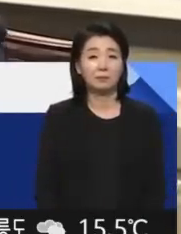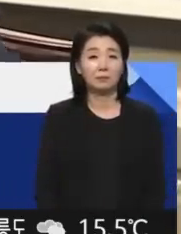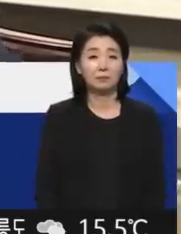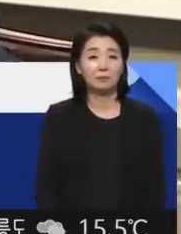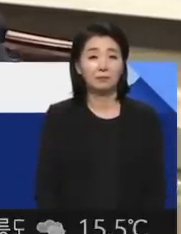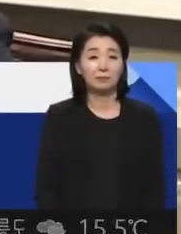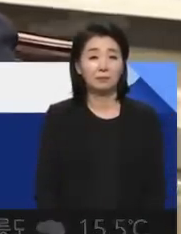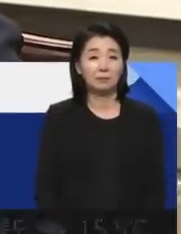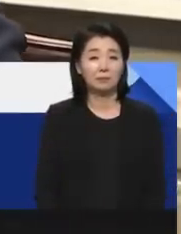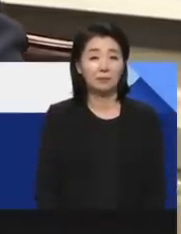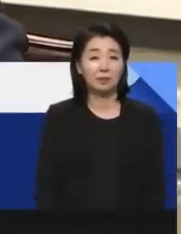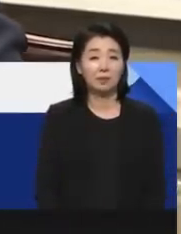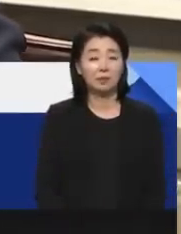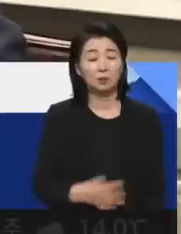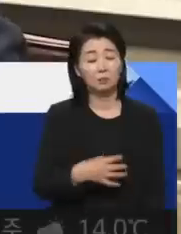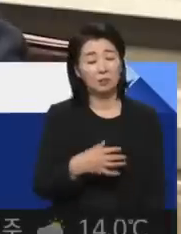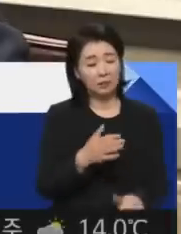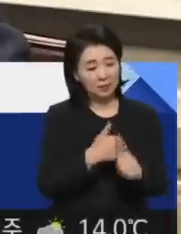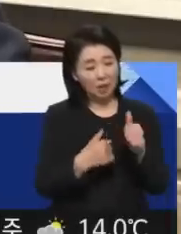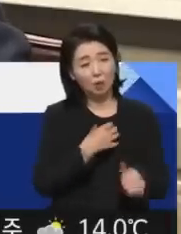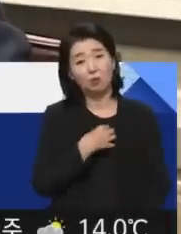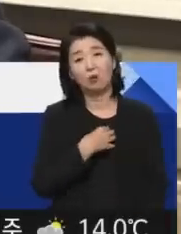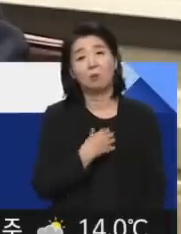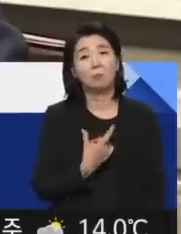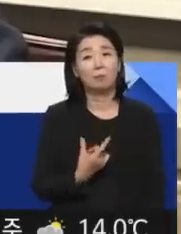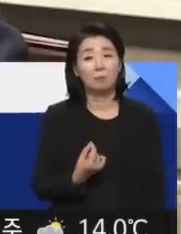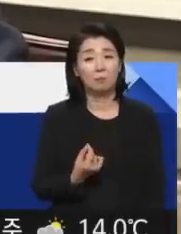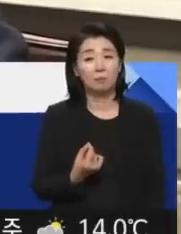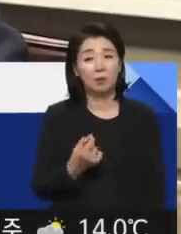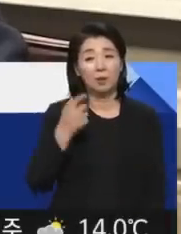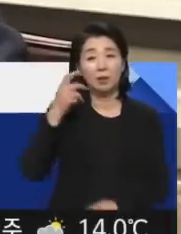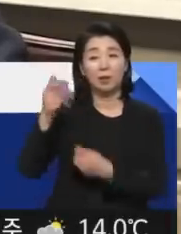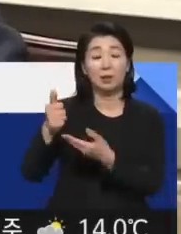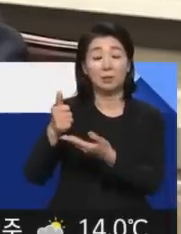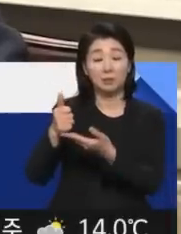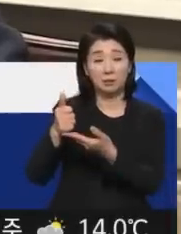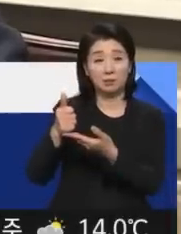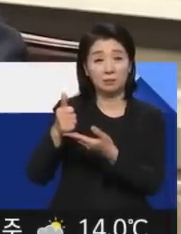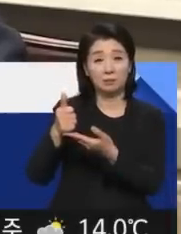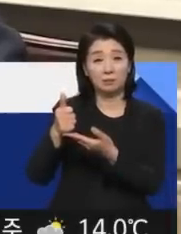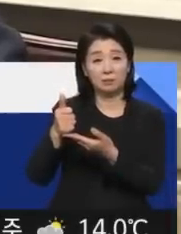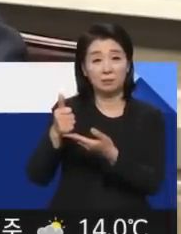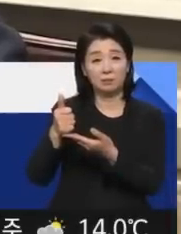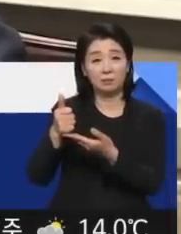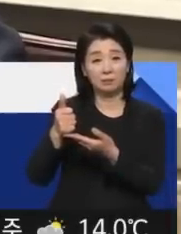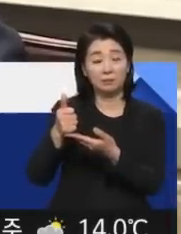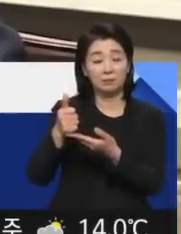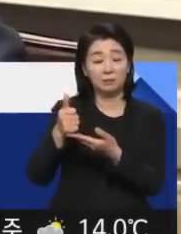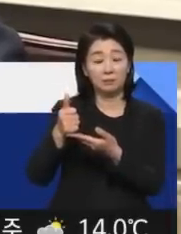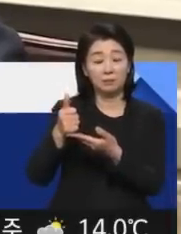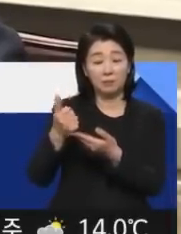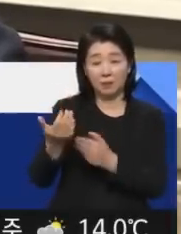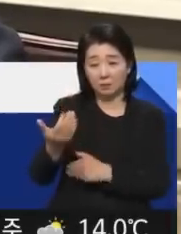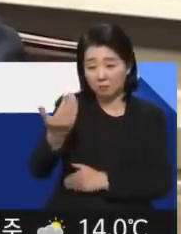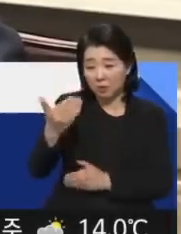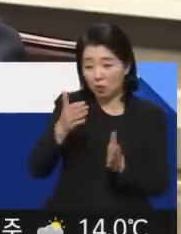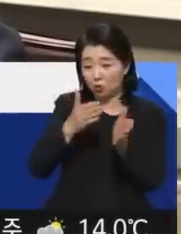이러한 위기적 상황에서 우리 하나님께서 일찍이